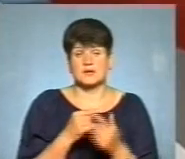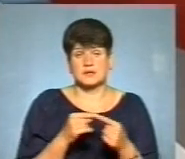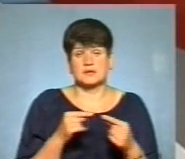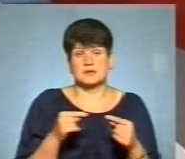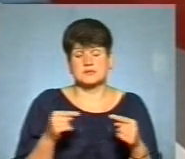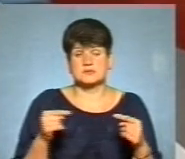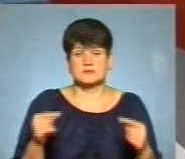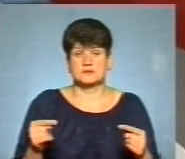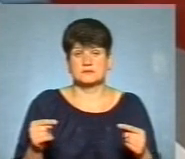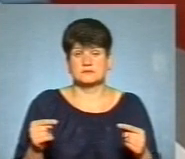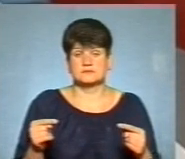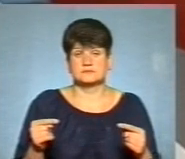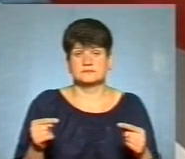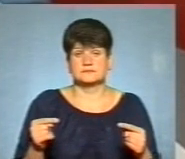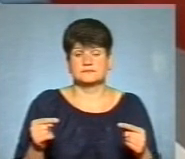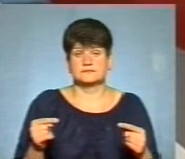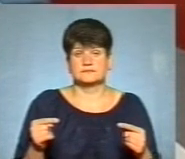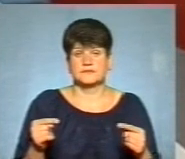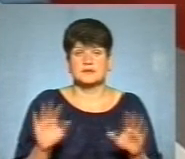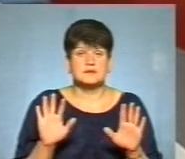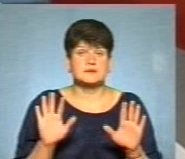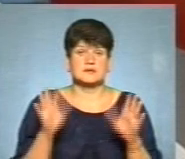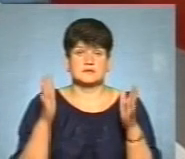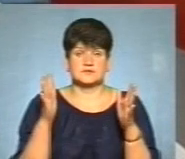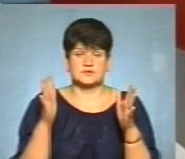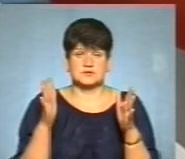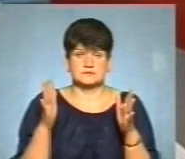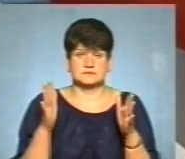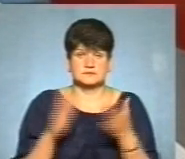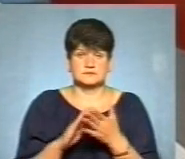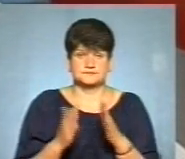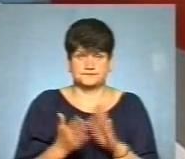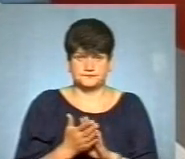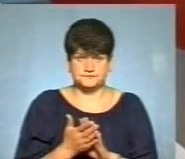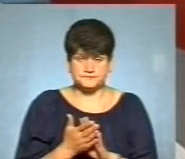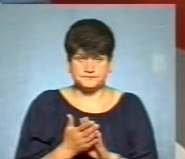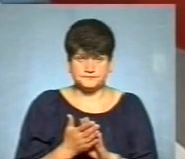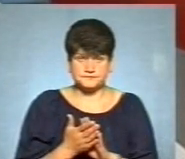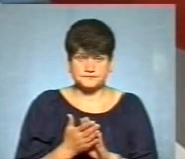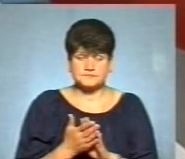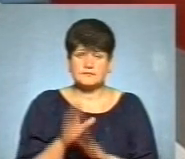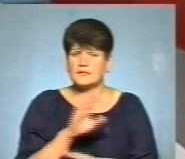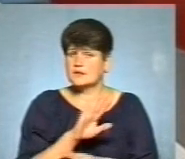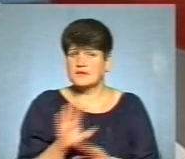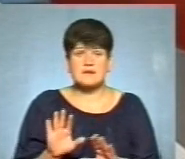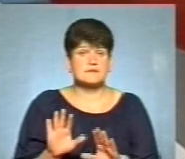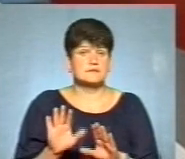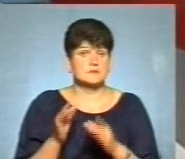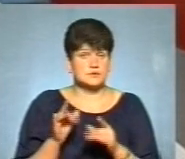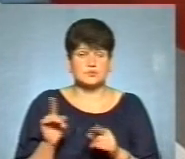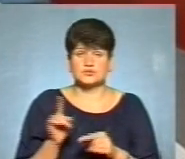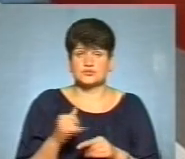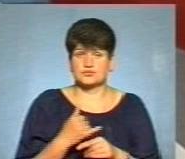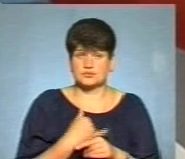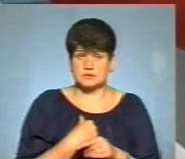різноманітні, ну, скажімо, такі надзвичайні кліматичні ситуації. І не випадково, що у